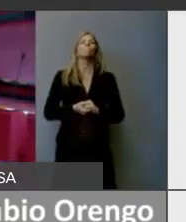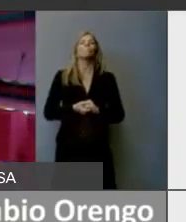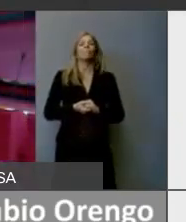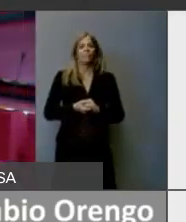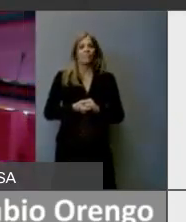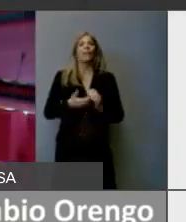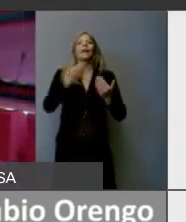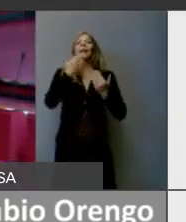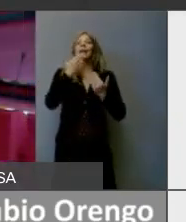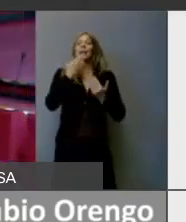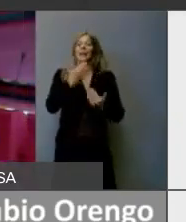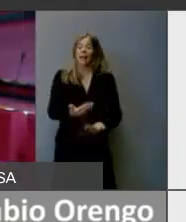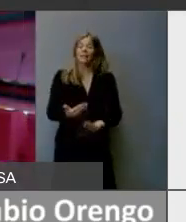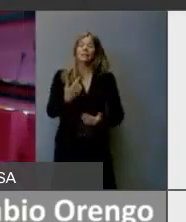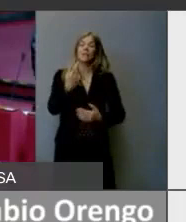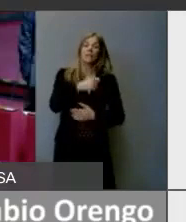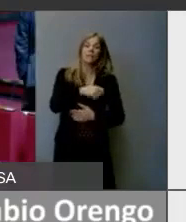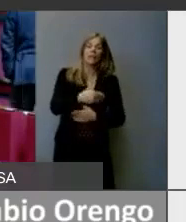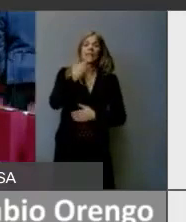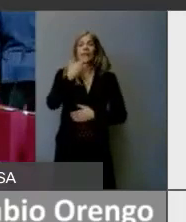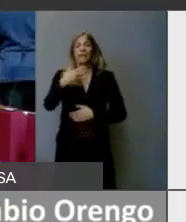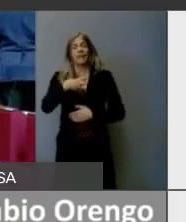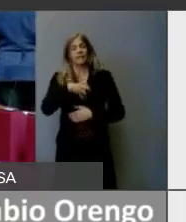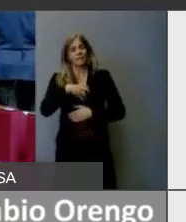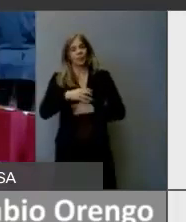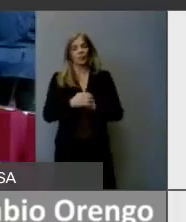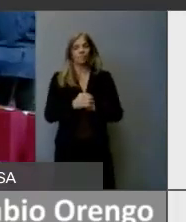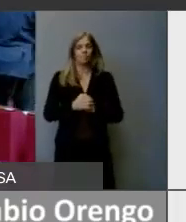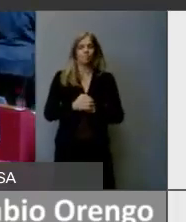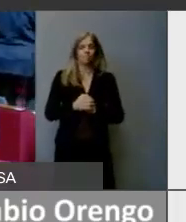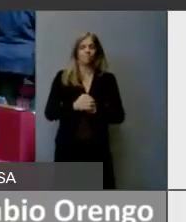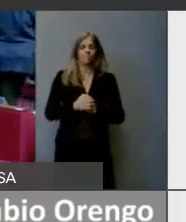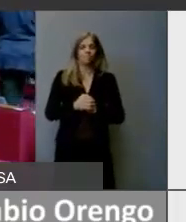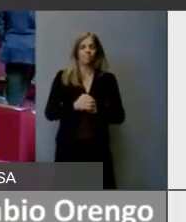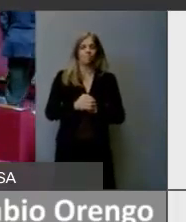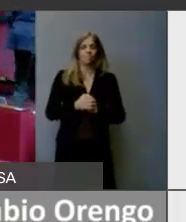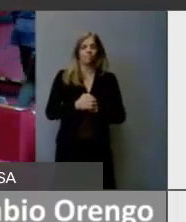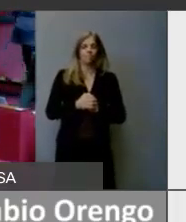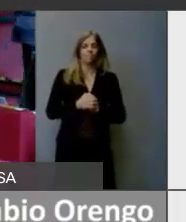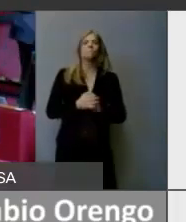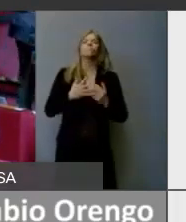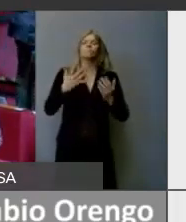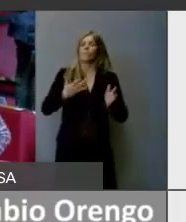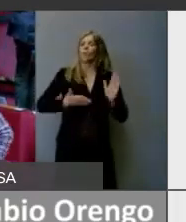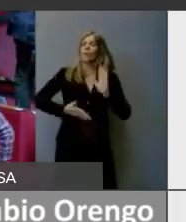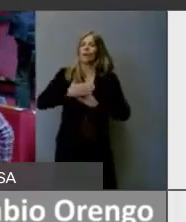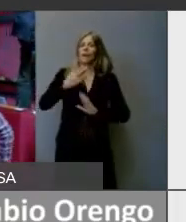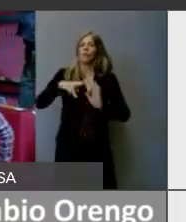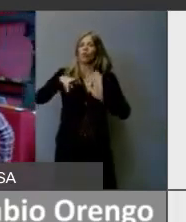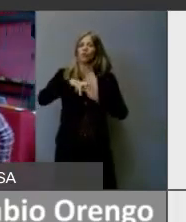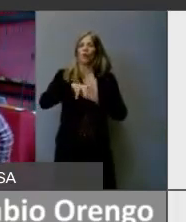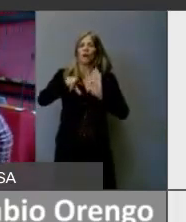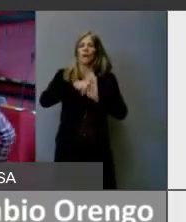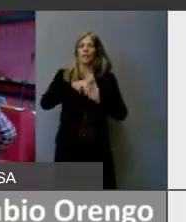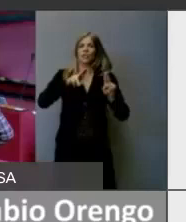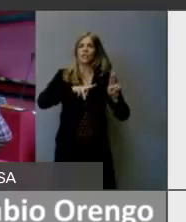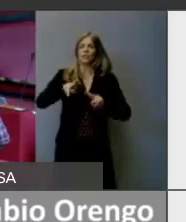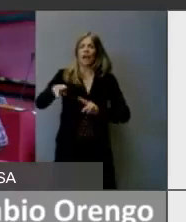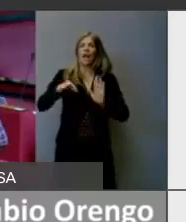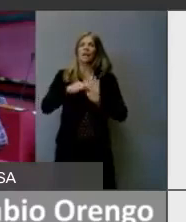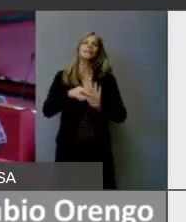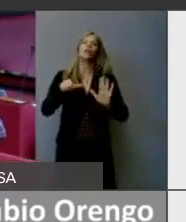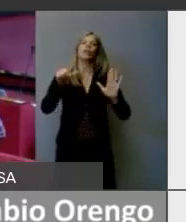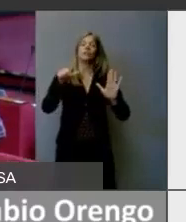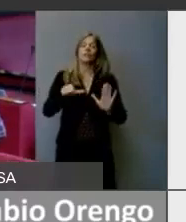Grazie presidente, grazie assessore. Intanto partiamo dalla norma di legge nazionale, all'articolo 6 della